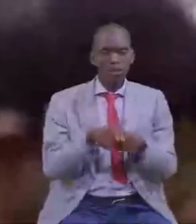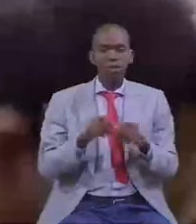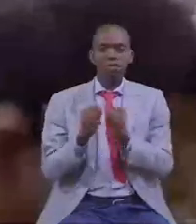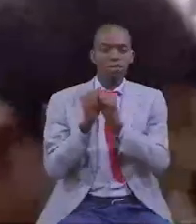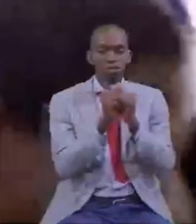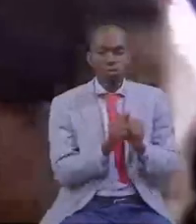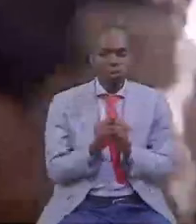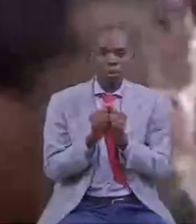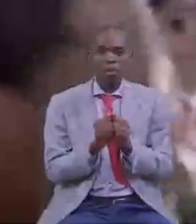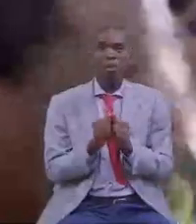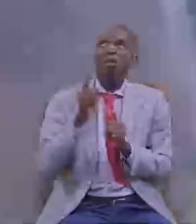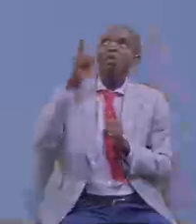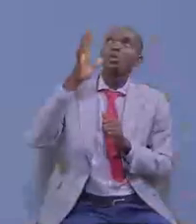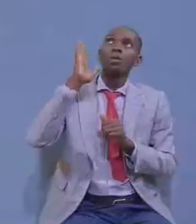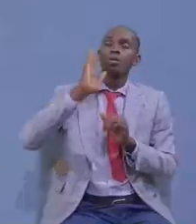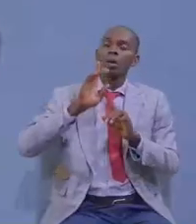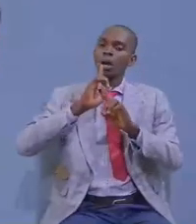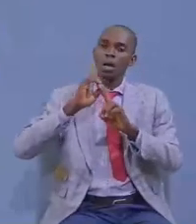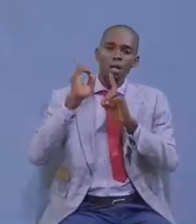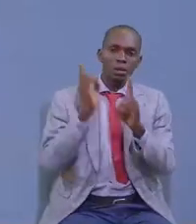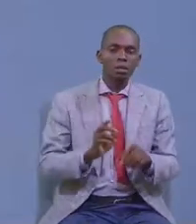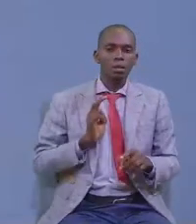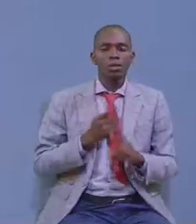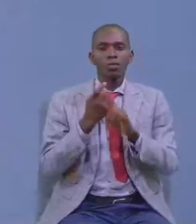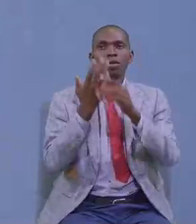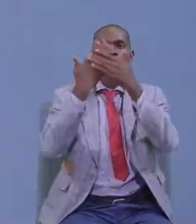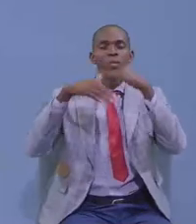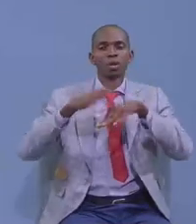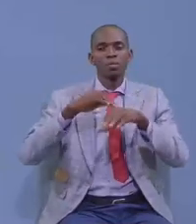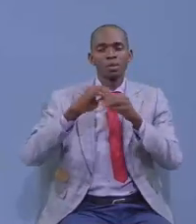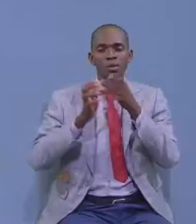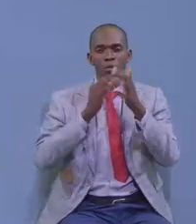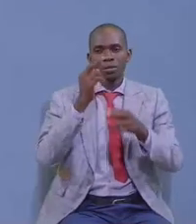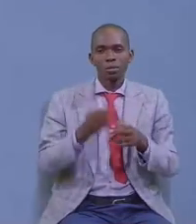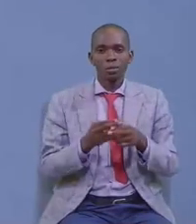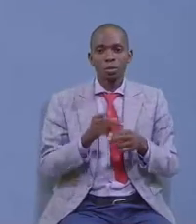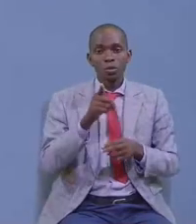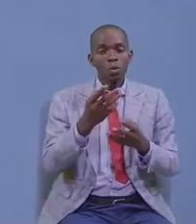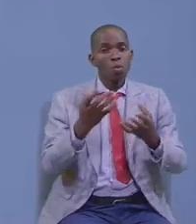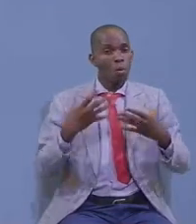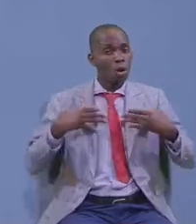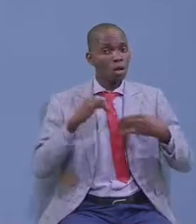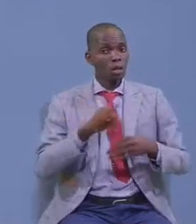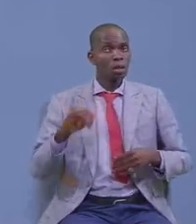Et l'exaucement viendra du ciel. Veux-tu la guérison, il va te guérir.